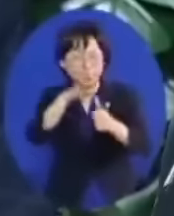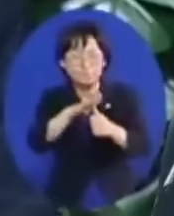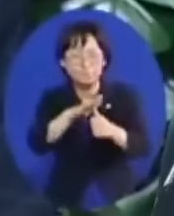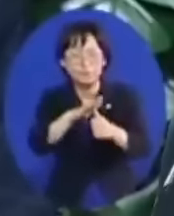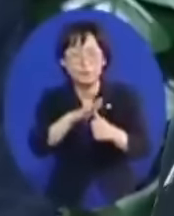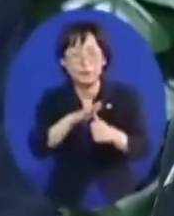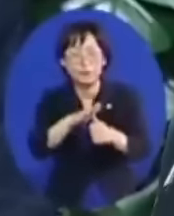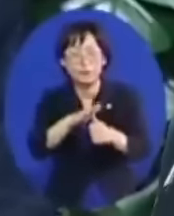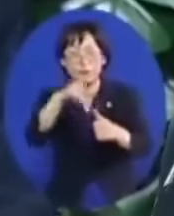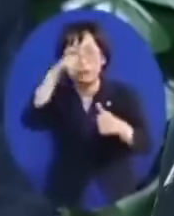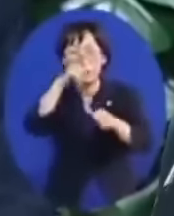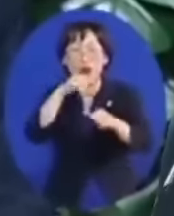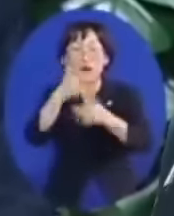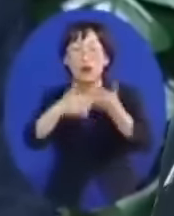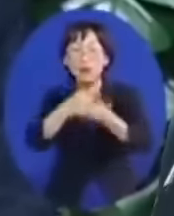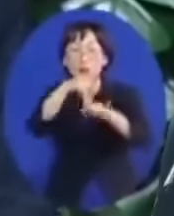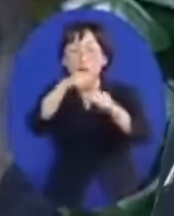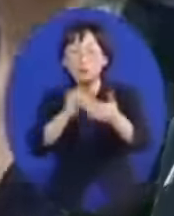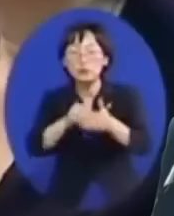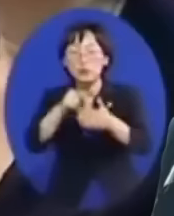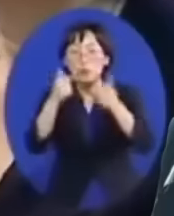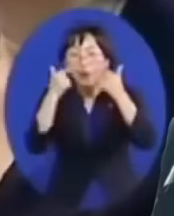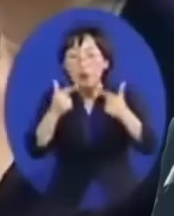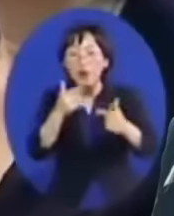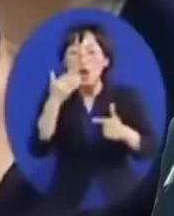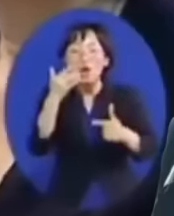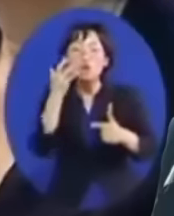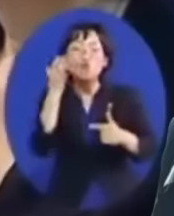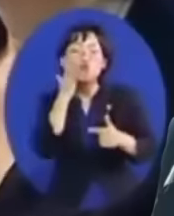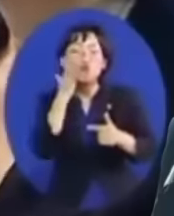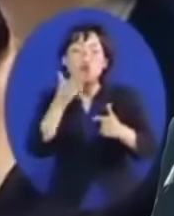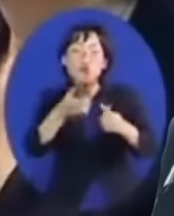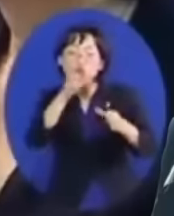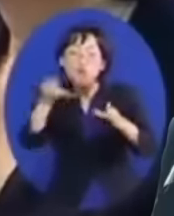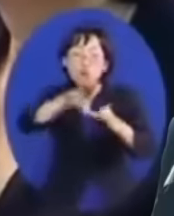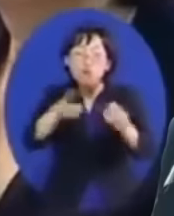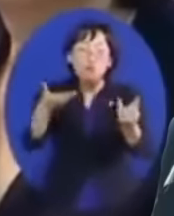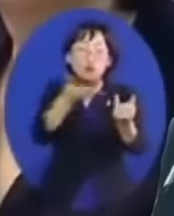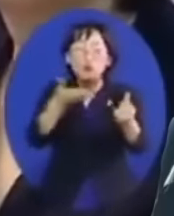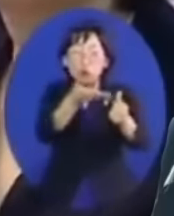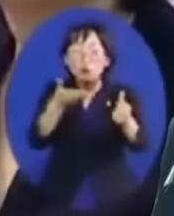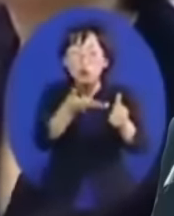똑똑히 들려와요. 꿀을 타 먹여라! 꿀을 타 먹여라!